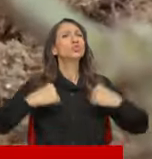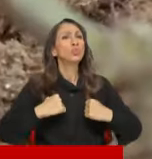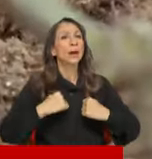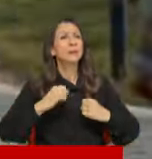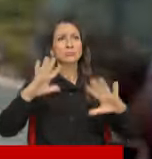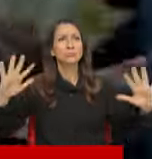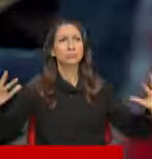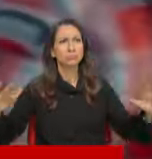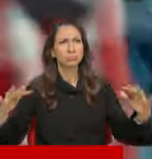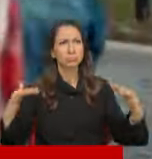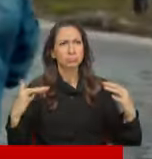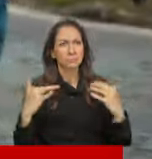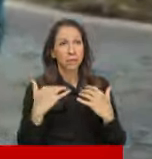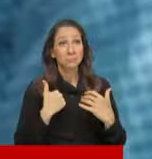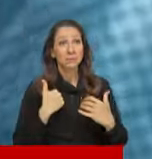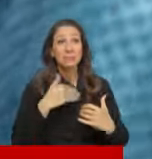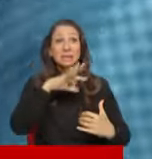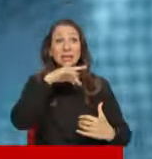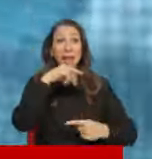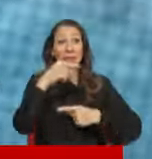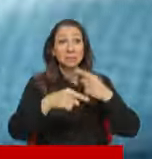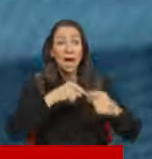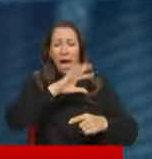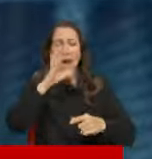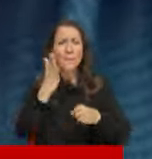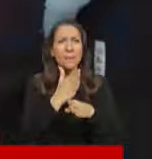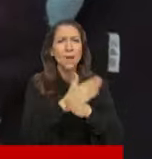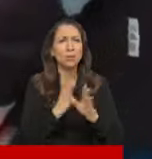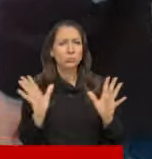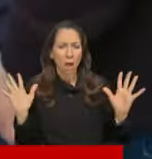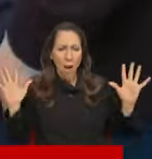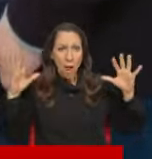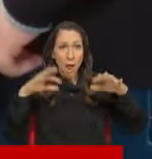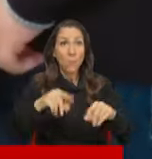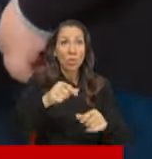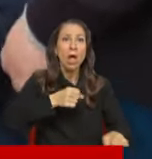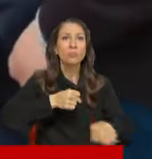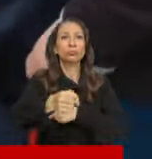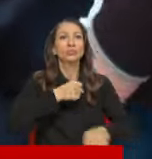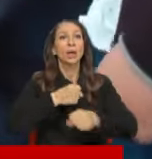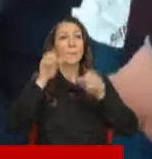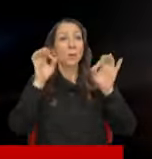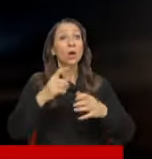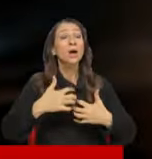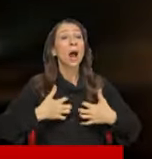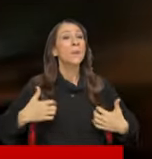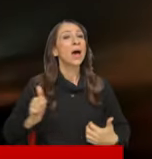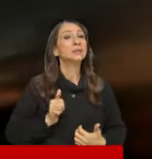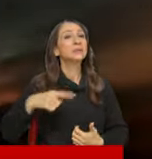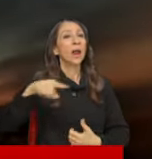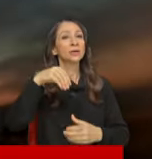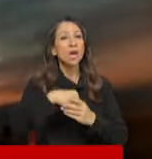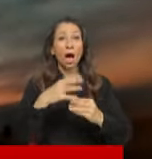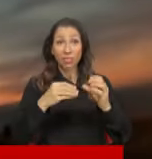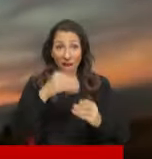yedi düvelden toplandı bizim dedelerimiz de her kentten toplanıp onlarla mücadeleye başladı bu kahraman askerler içinde